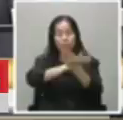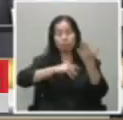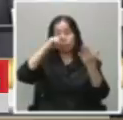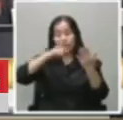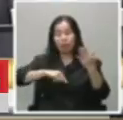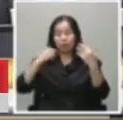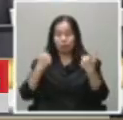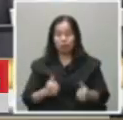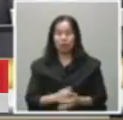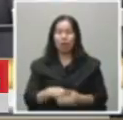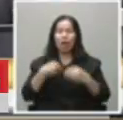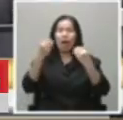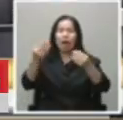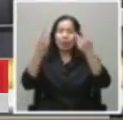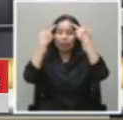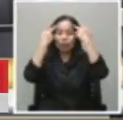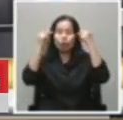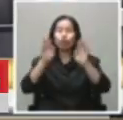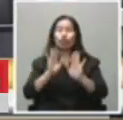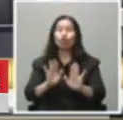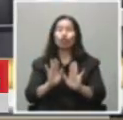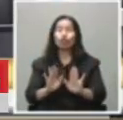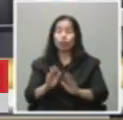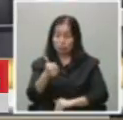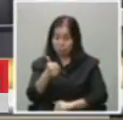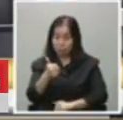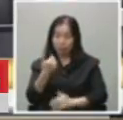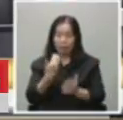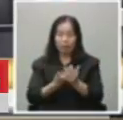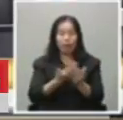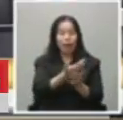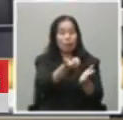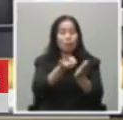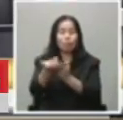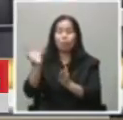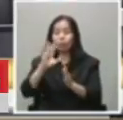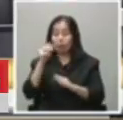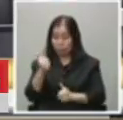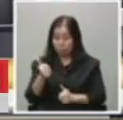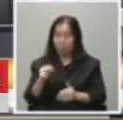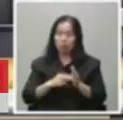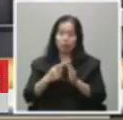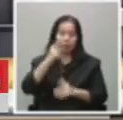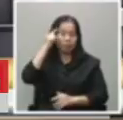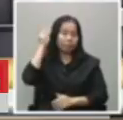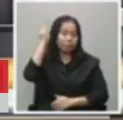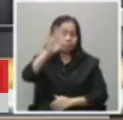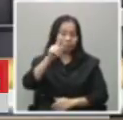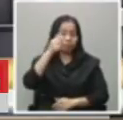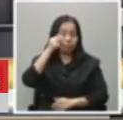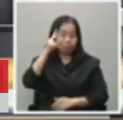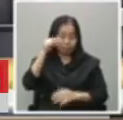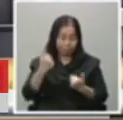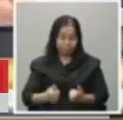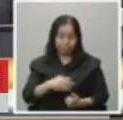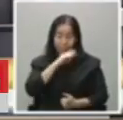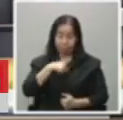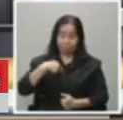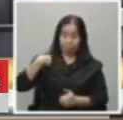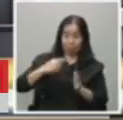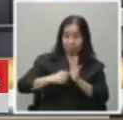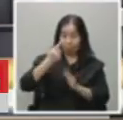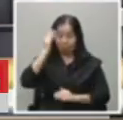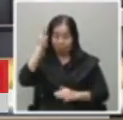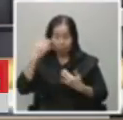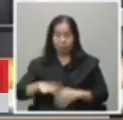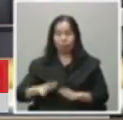านอยู่เฉยๆอย่าไปใช้ตังค์เพราะไม่รู้ว่าอะไรจะเกิดขึ้นครับตลาดหุ้น 2-3 วันนี้พอเริ่มอภิปรายไม่ไว้วางใจนิสิตนักศึกษาเริ่มเ